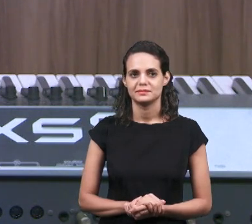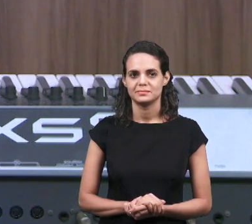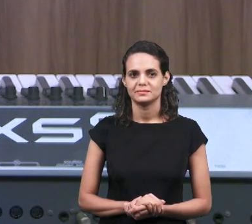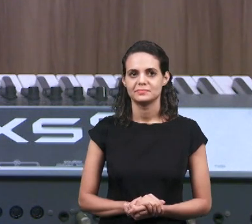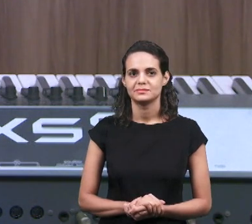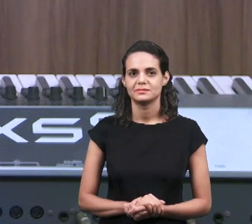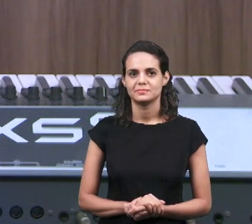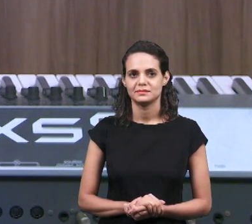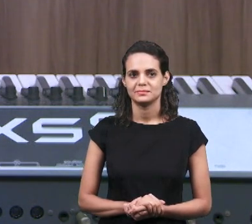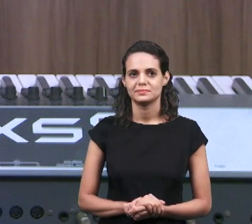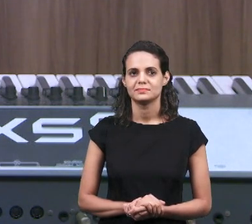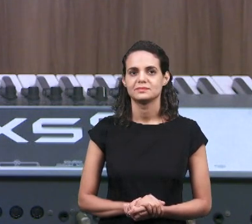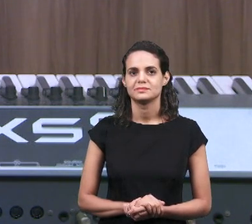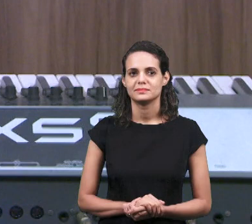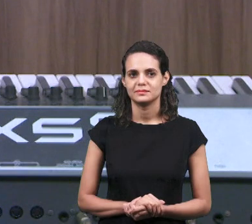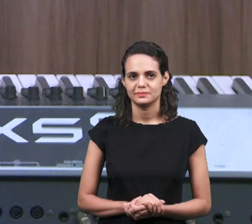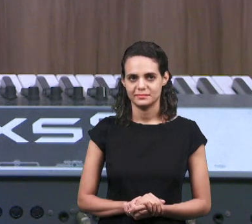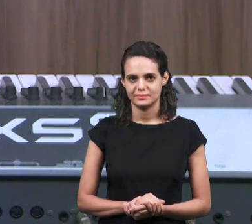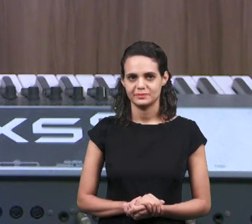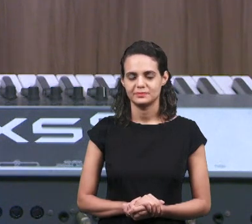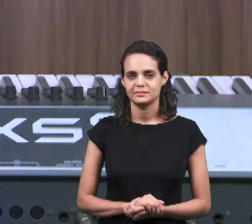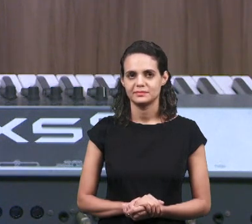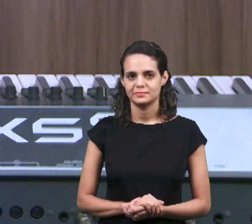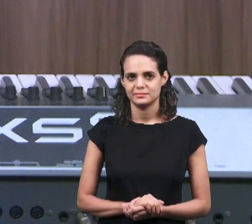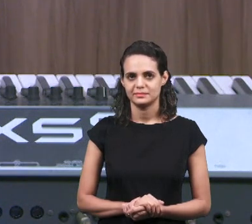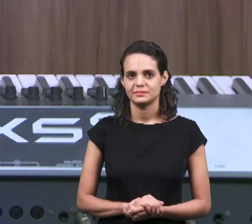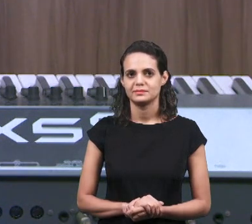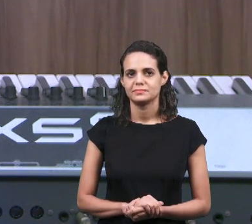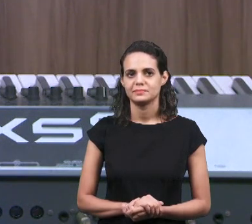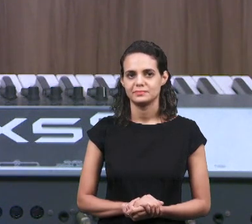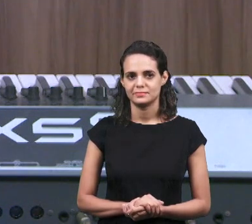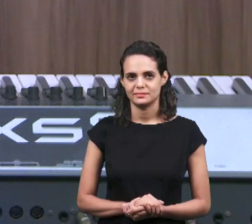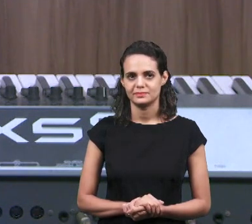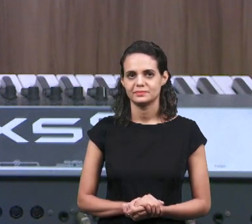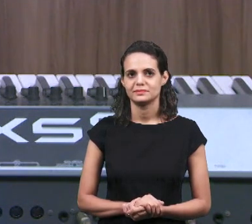Sol. Sol. On reprend. Et on passe au Do.